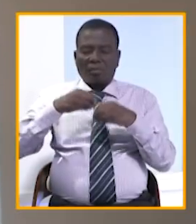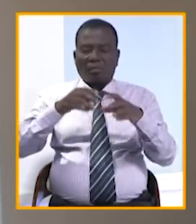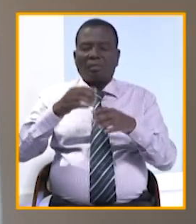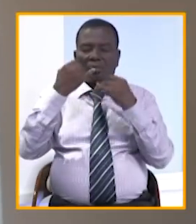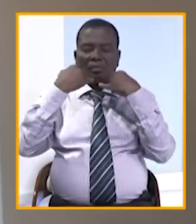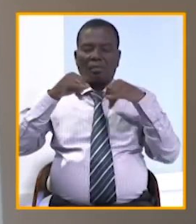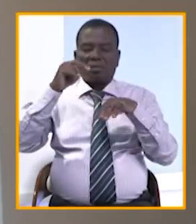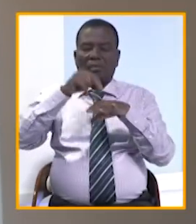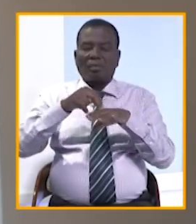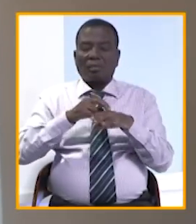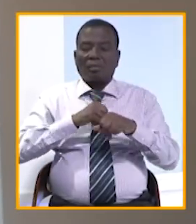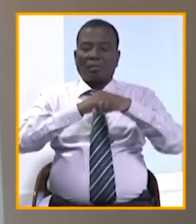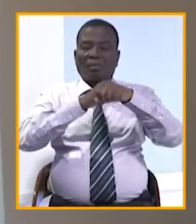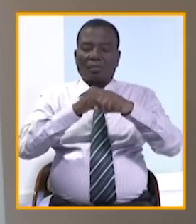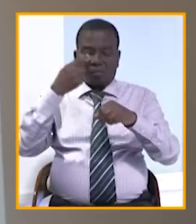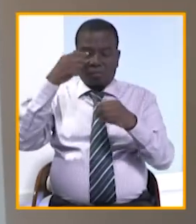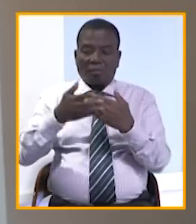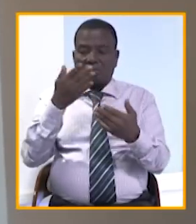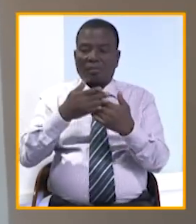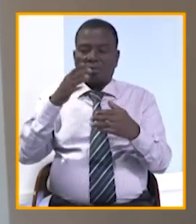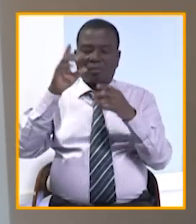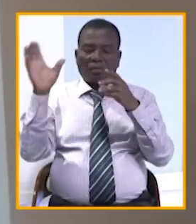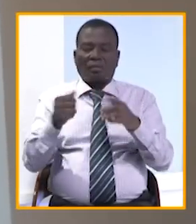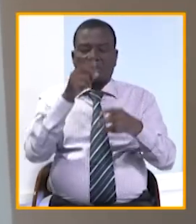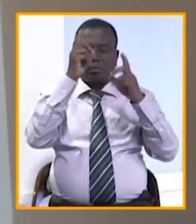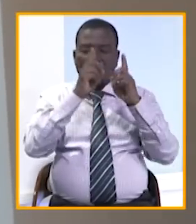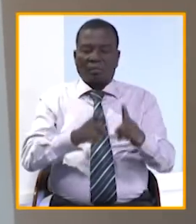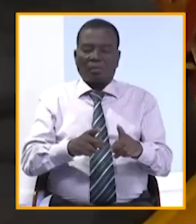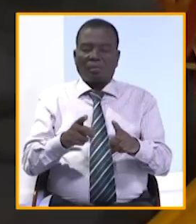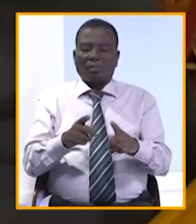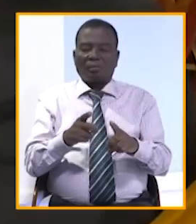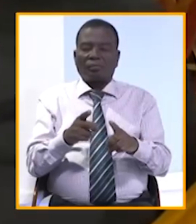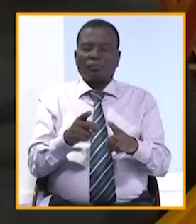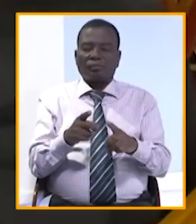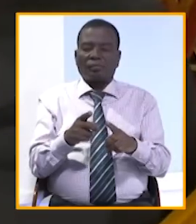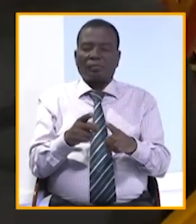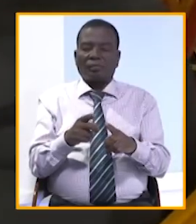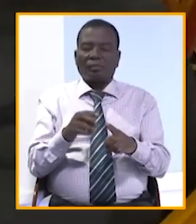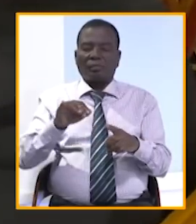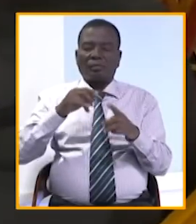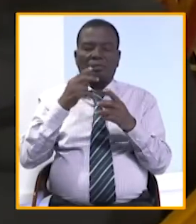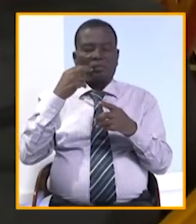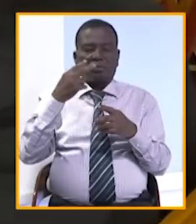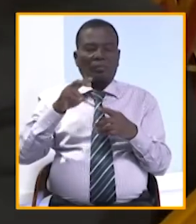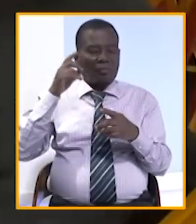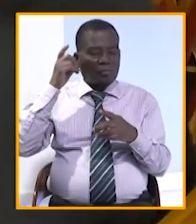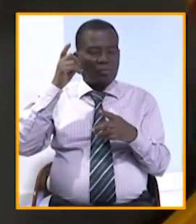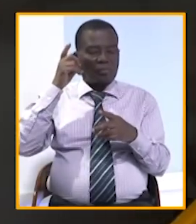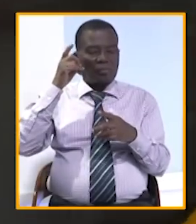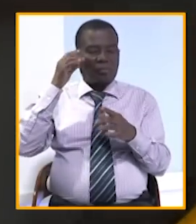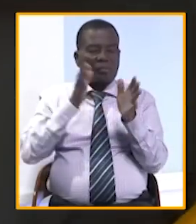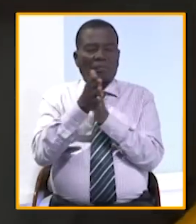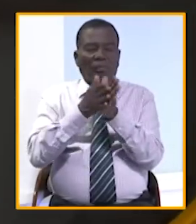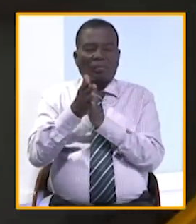informations, les protéger pour faciliter la prise de décision à temps opportun. Vu son intérêt pour la compétitivité